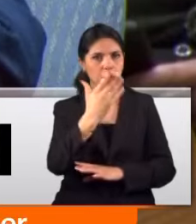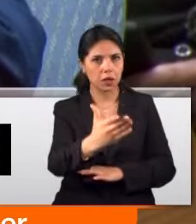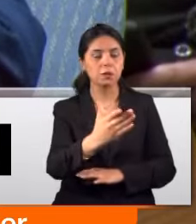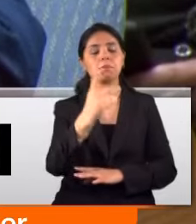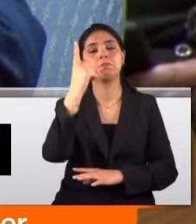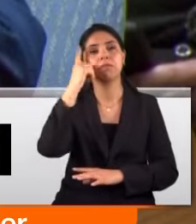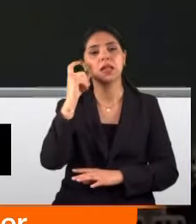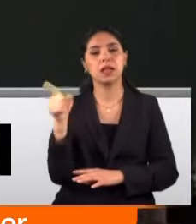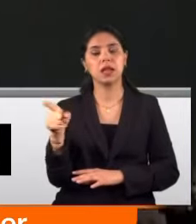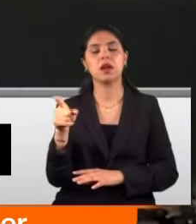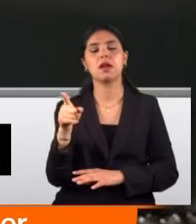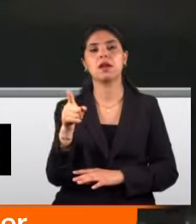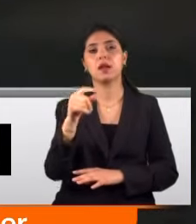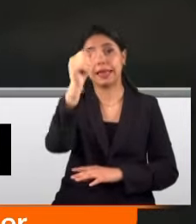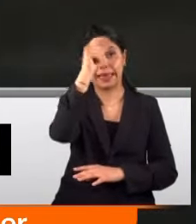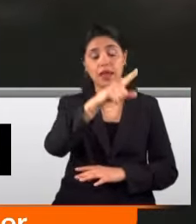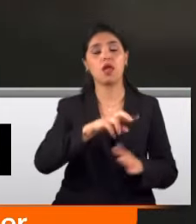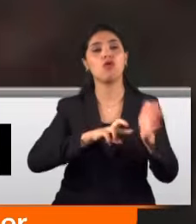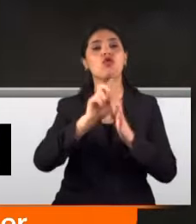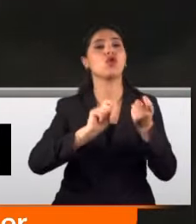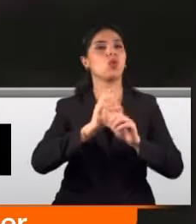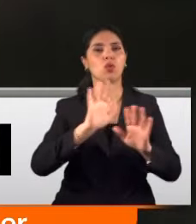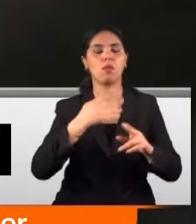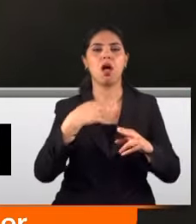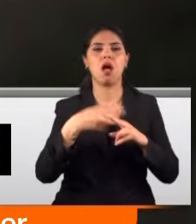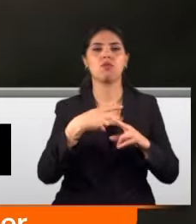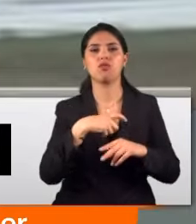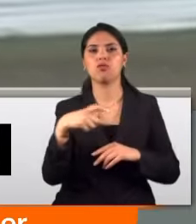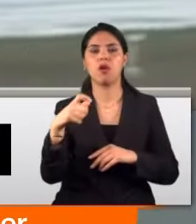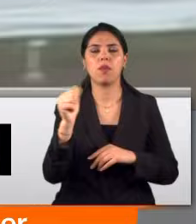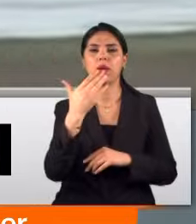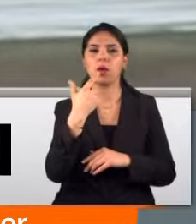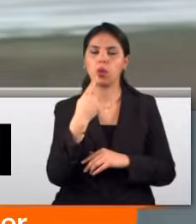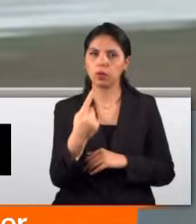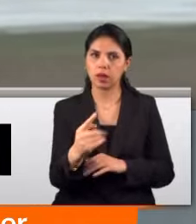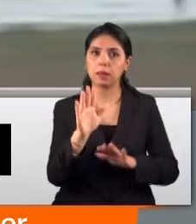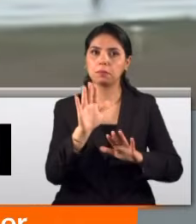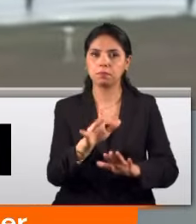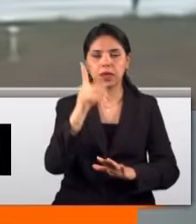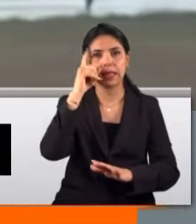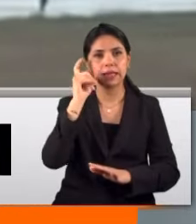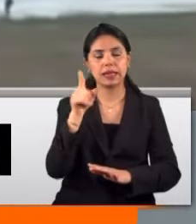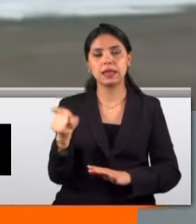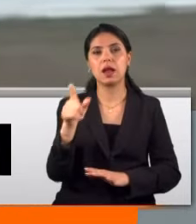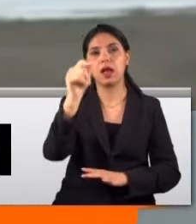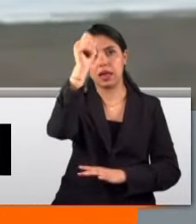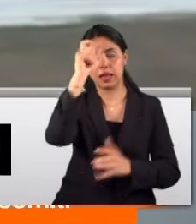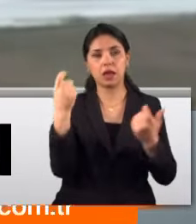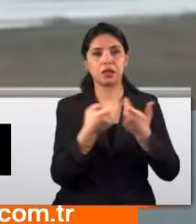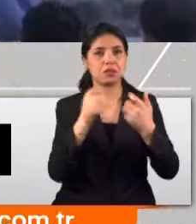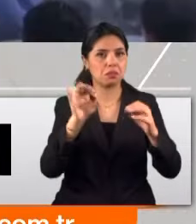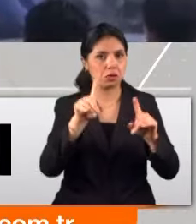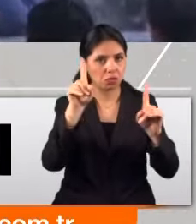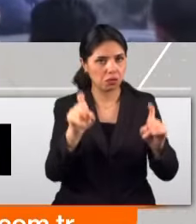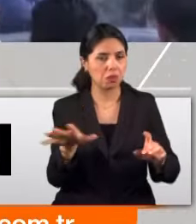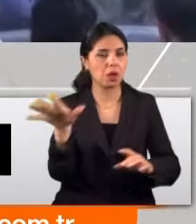füze kullanılmadığını ve acil misilleme planı olmadığını duyurdu ama akıllara İsrail-İran savaşı başladı mı sorusu geldi.